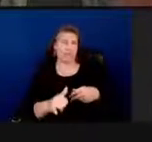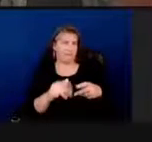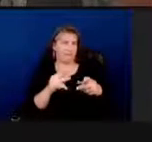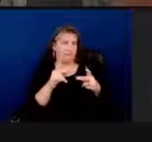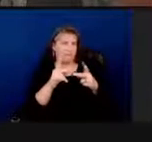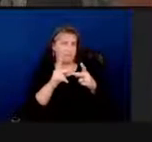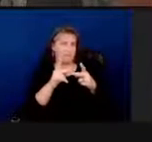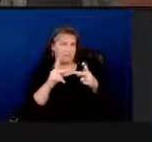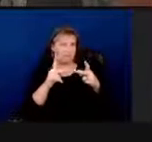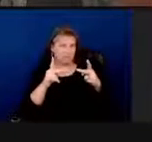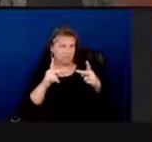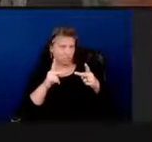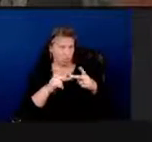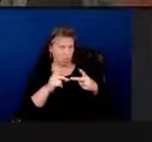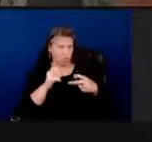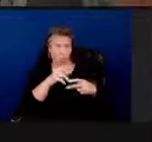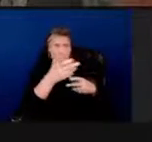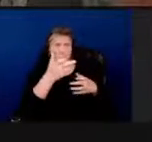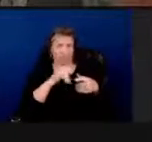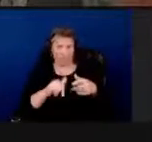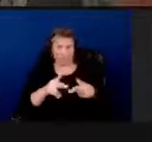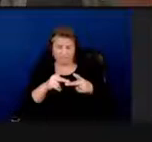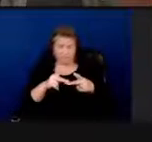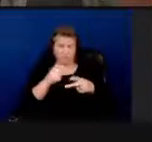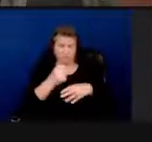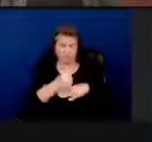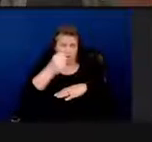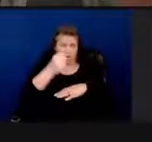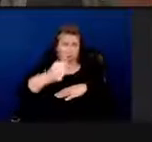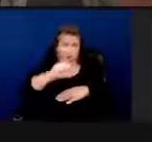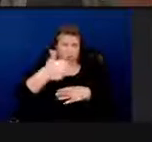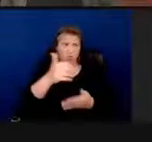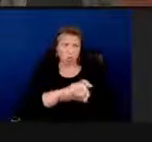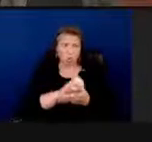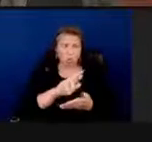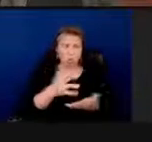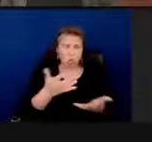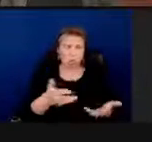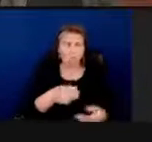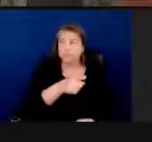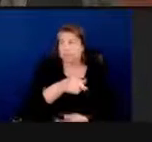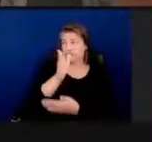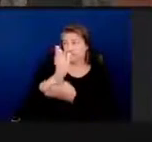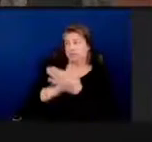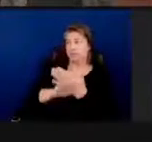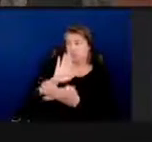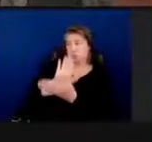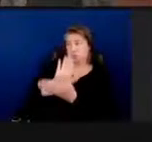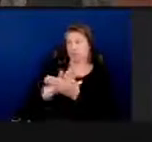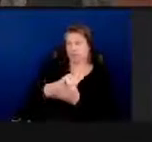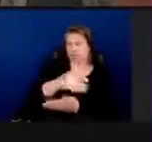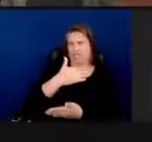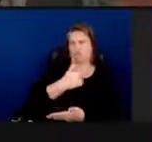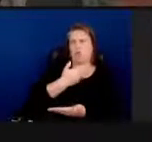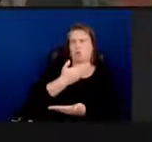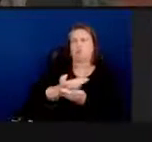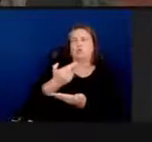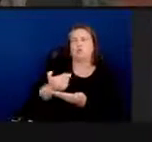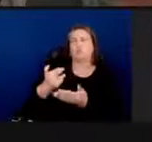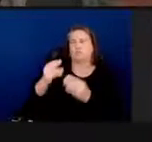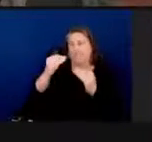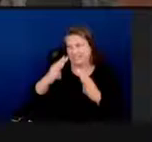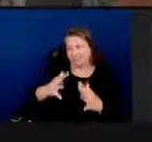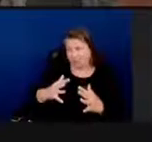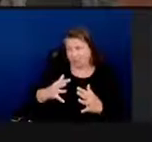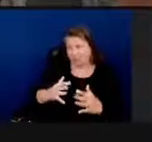حيث متواجد هذه الوظيفة حاليا؟ إذن في بعض المدارس ما ستجدونه قد يكون